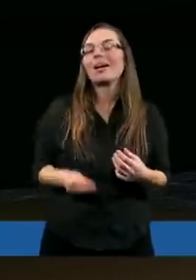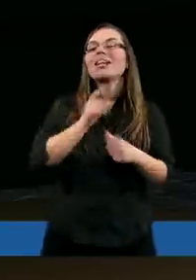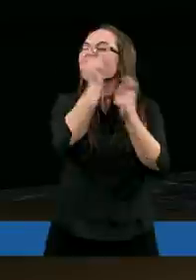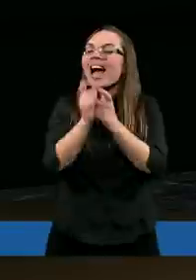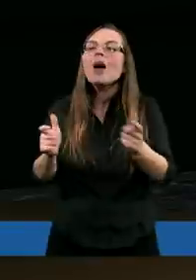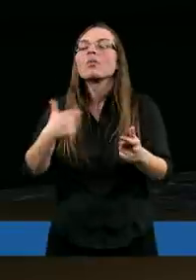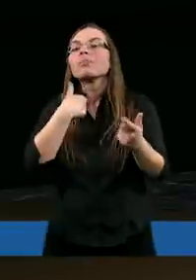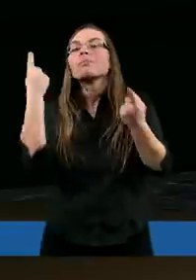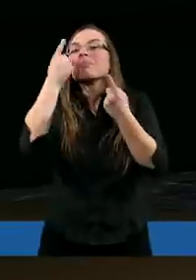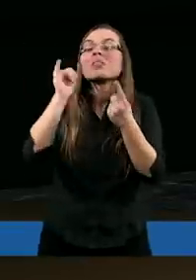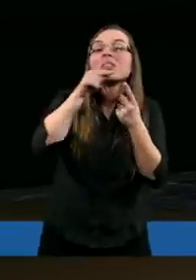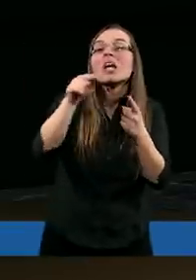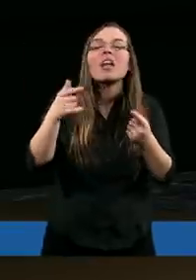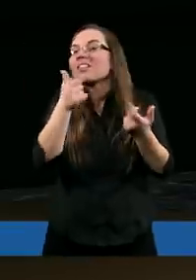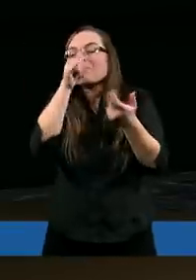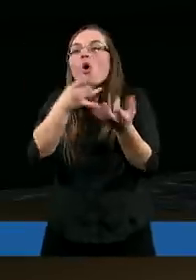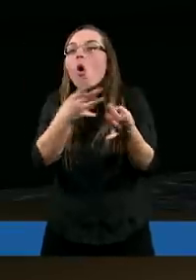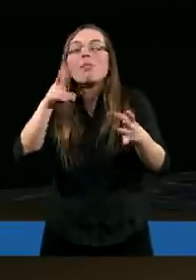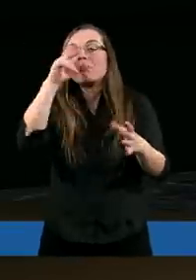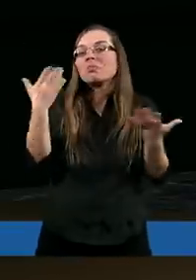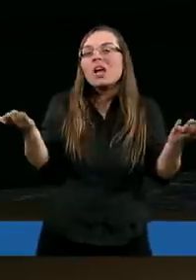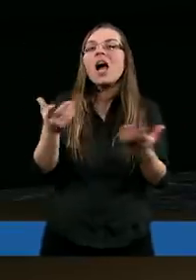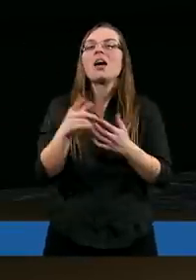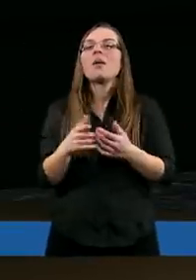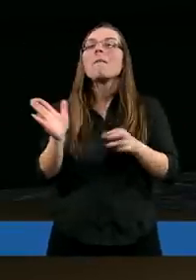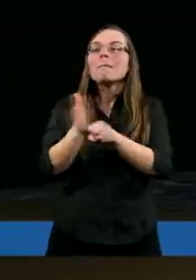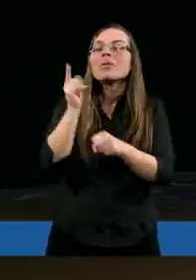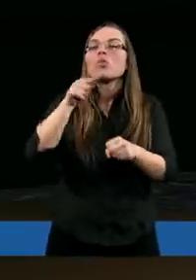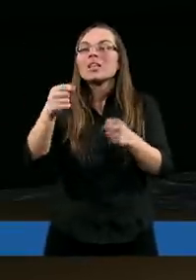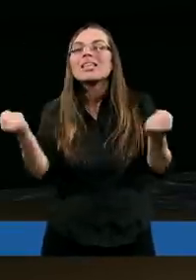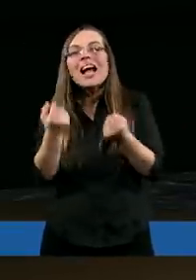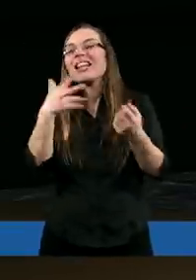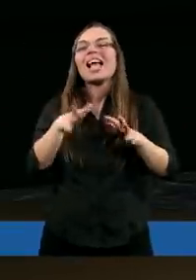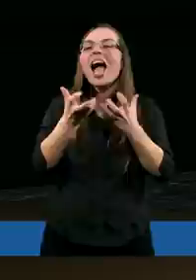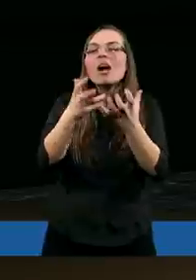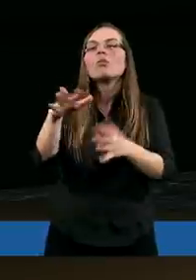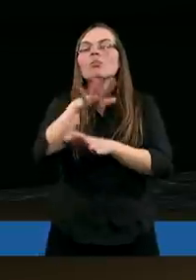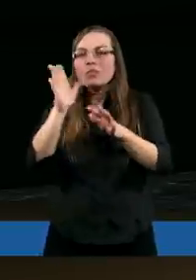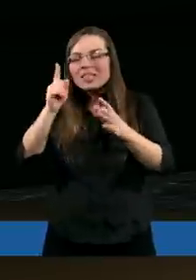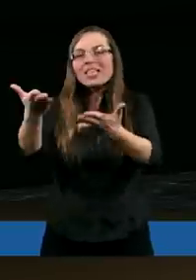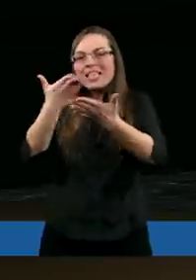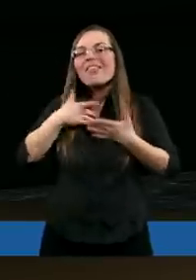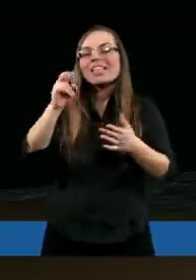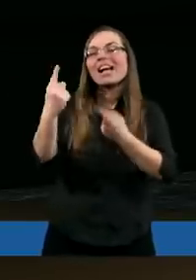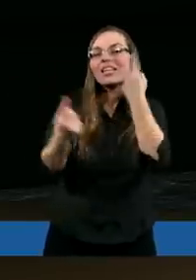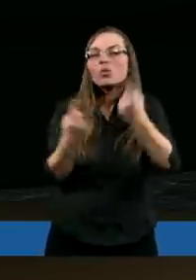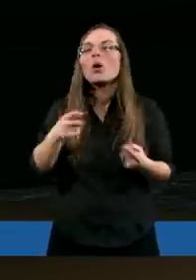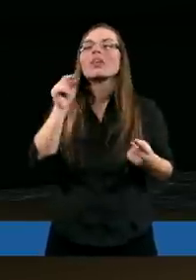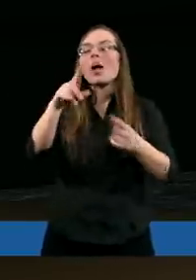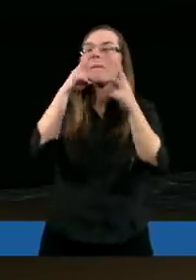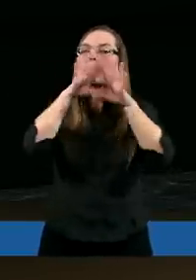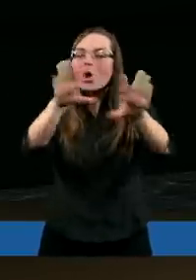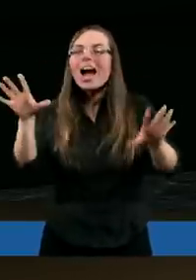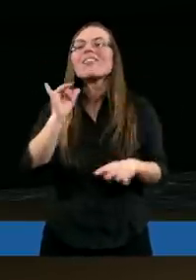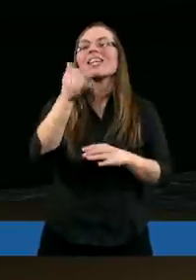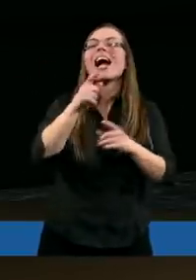Trochę czasu minęło, ja nie mówię, że od razu, ale niemalże z miesiąca na miesiąc Bóg mi dawał takie sytuacje, gdzie pokazywał